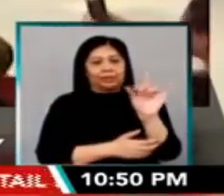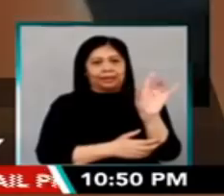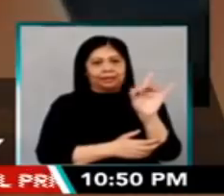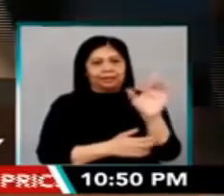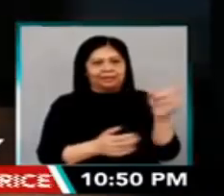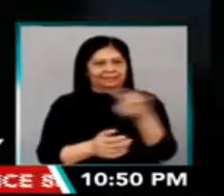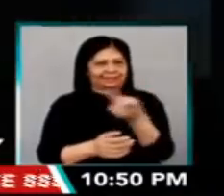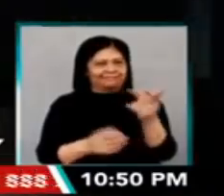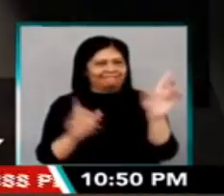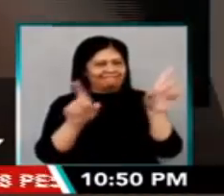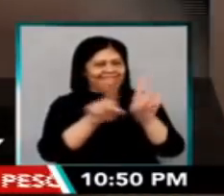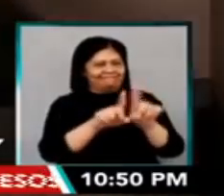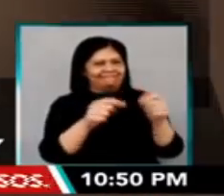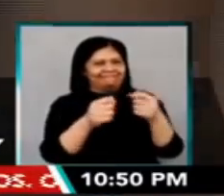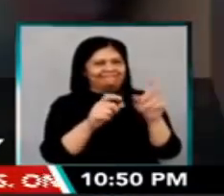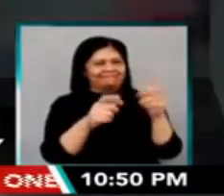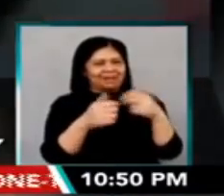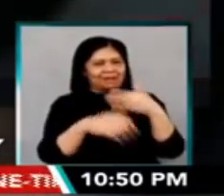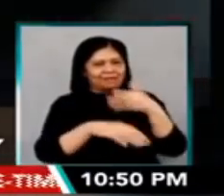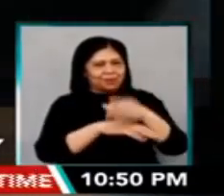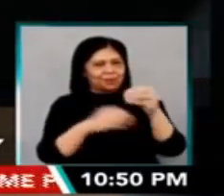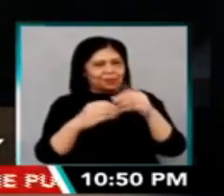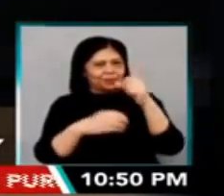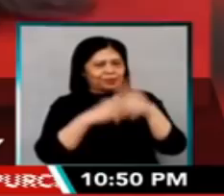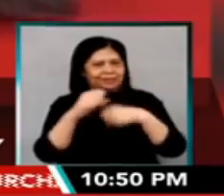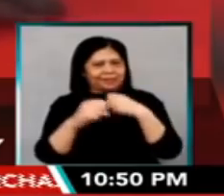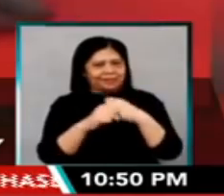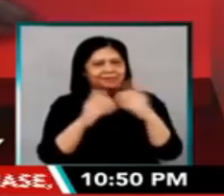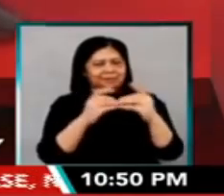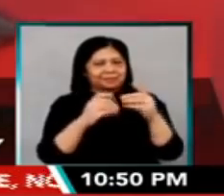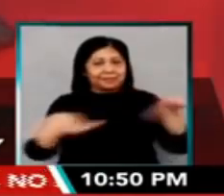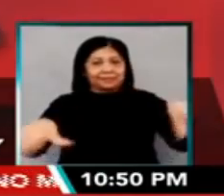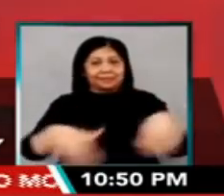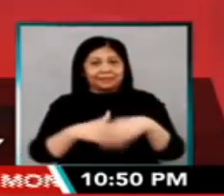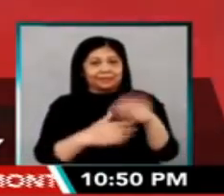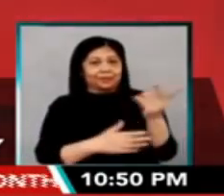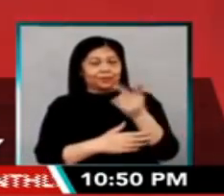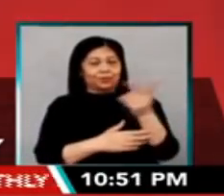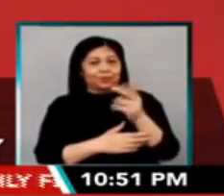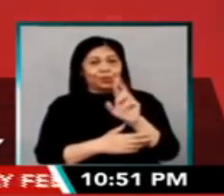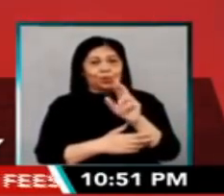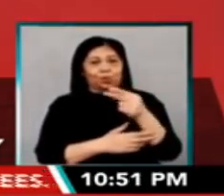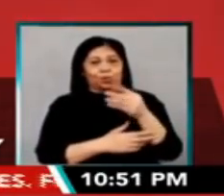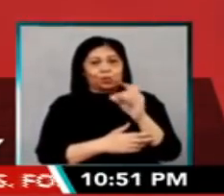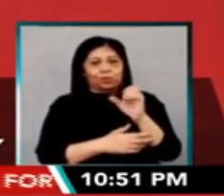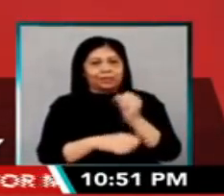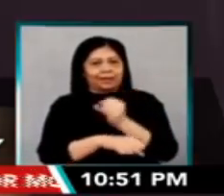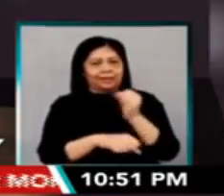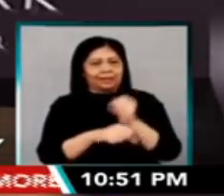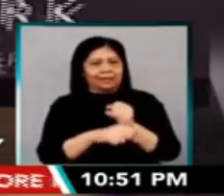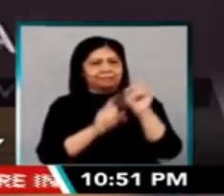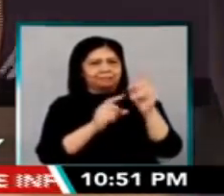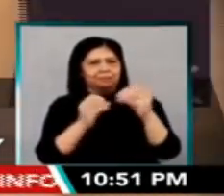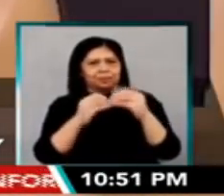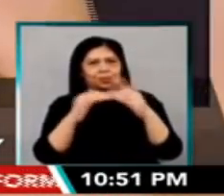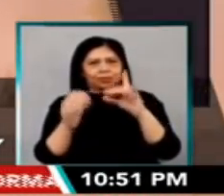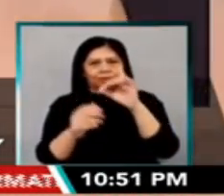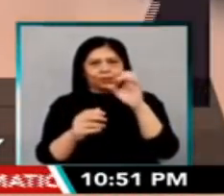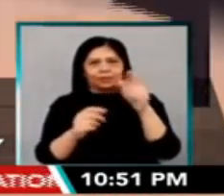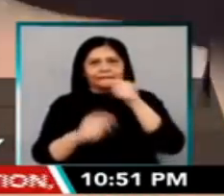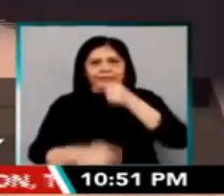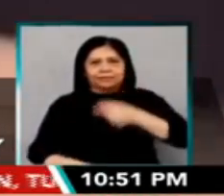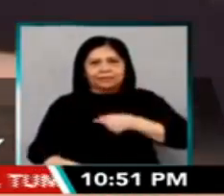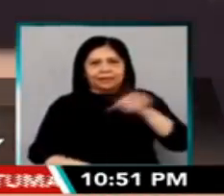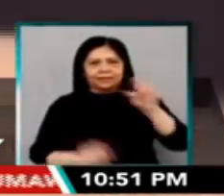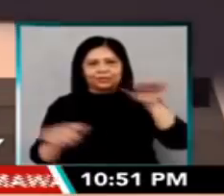kay Cook, after more than a year, kinasalang dalawa sa Rhode Island. Dinaluhan ng mahigit 100 guests ang wedding